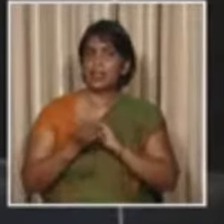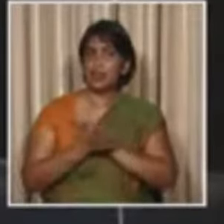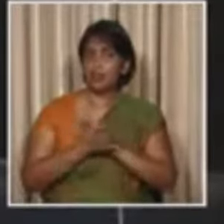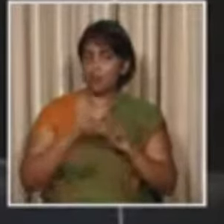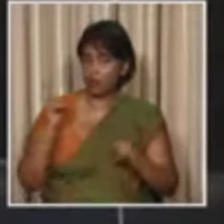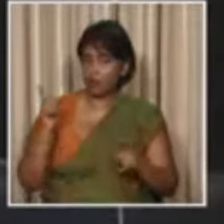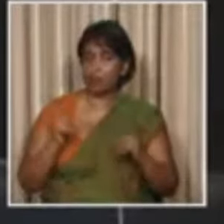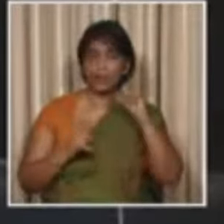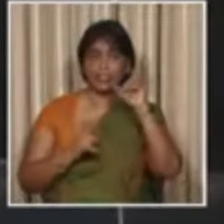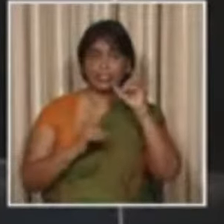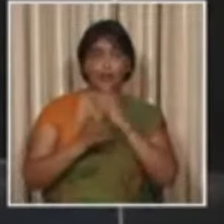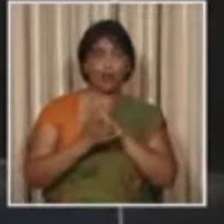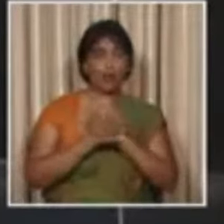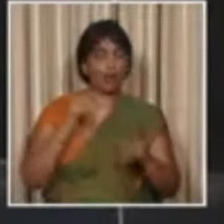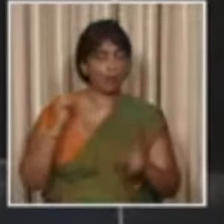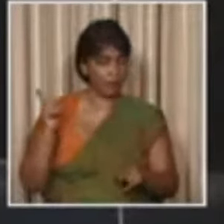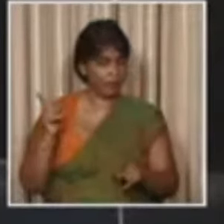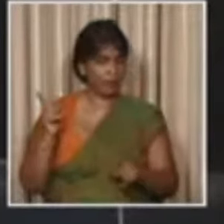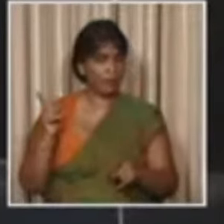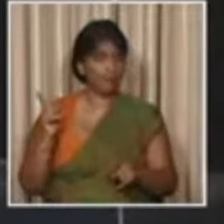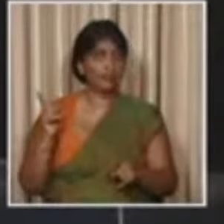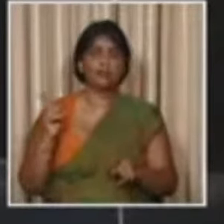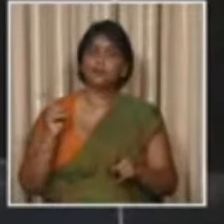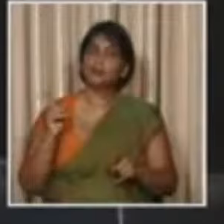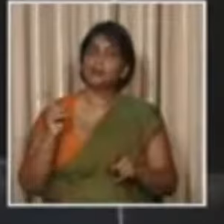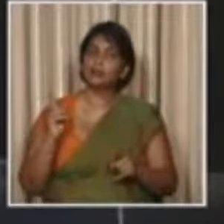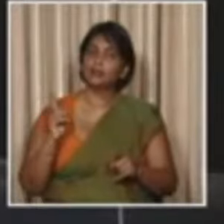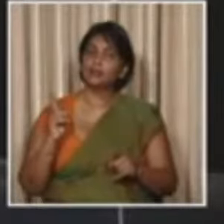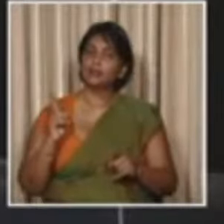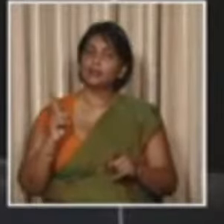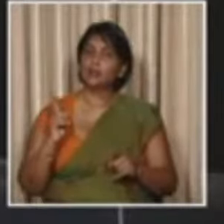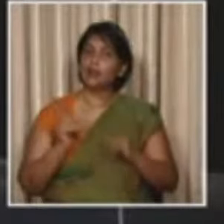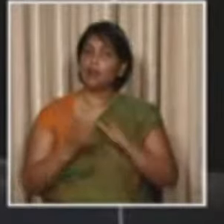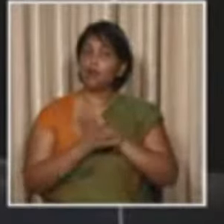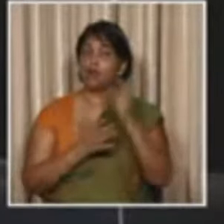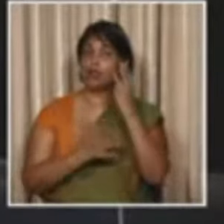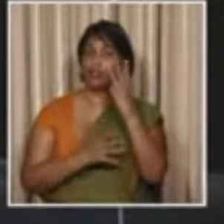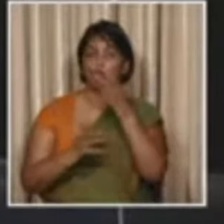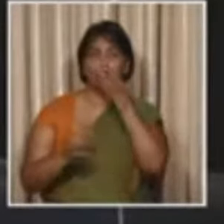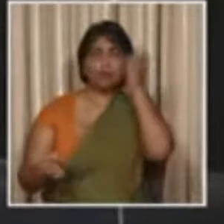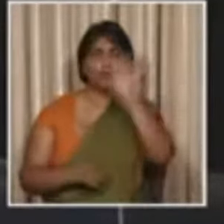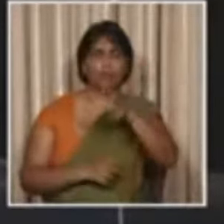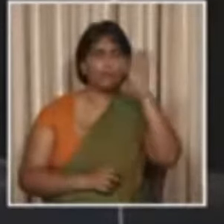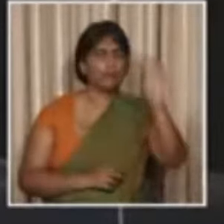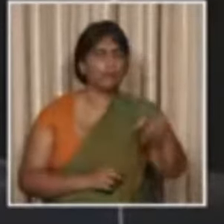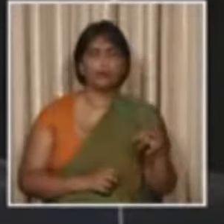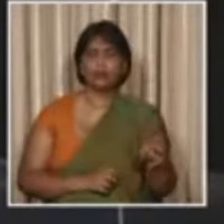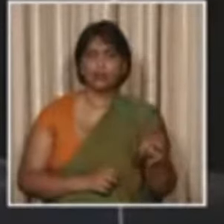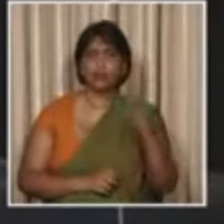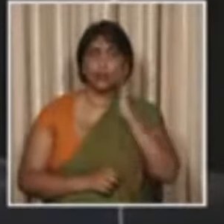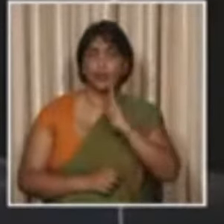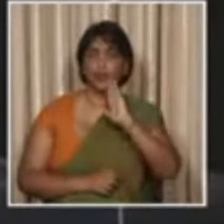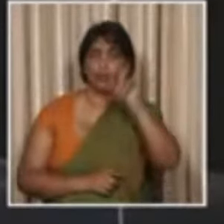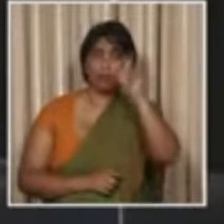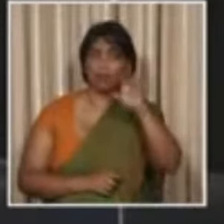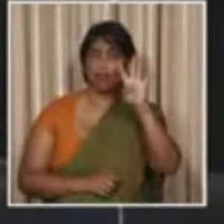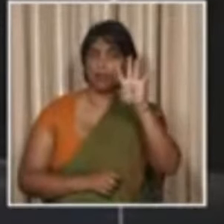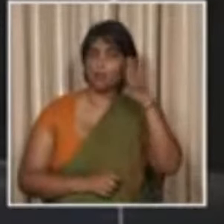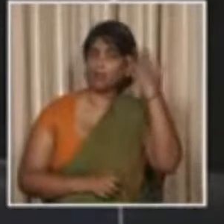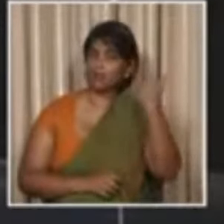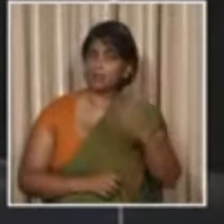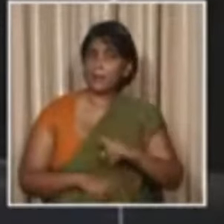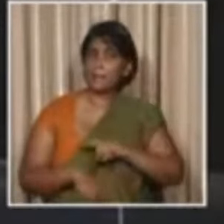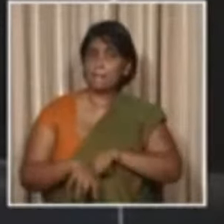ඇයි සිනමන් ග්‍රෑන්ඩ් ඇයි මේ හෝටල් තුනකට ප්‍රහාර එල්ල කළේ විදේශිකව 45ක් මිය ගියා